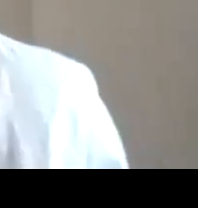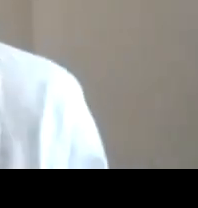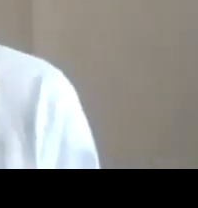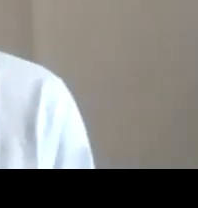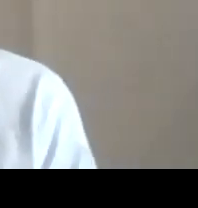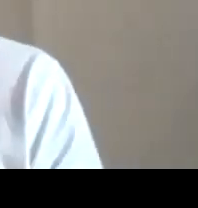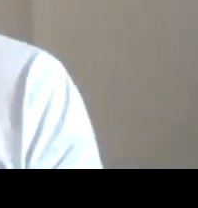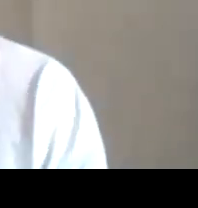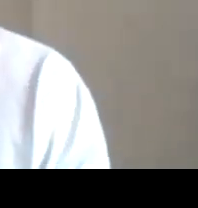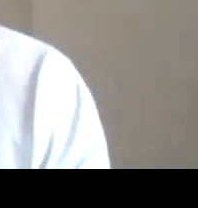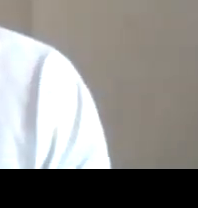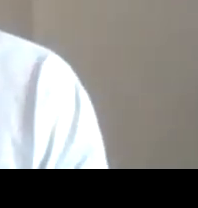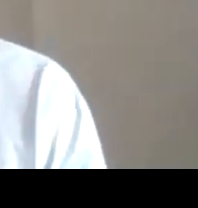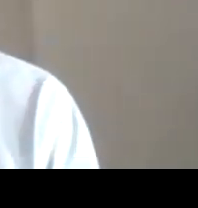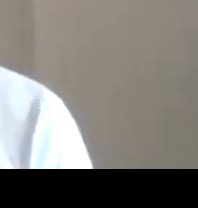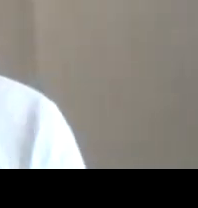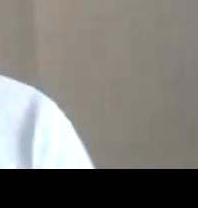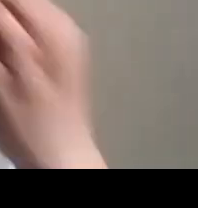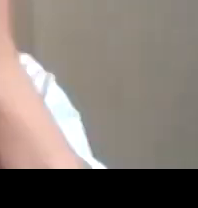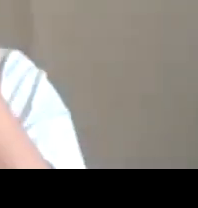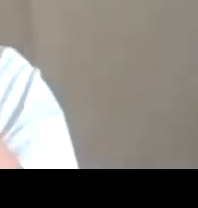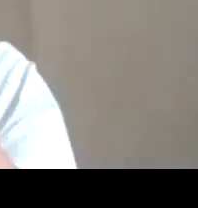nào. Okay, nào. No I.